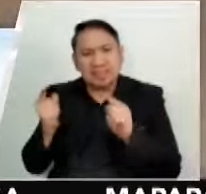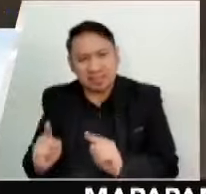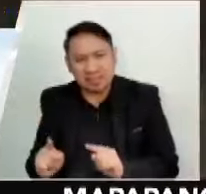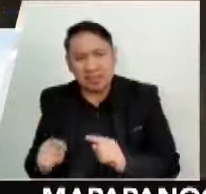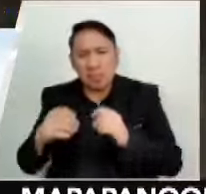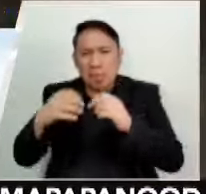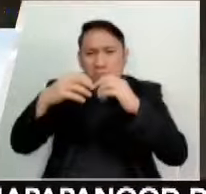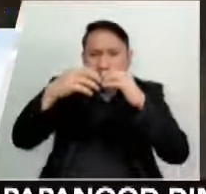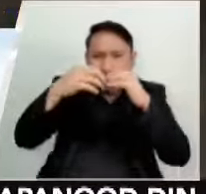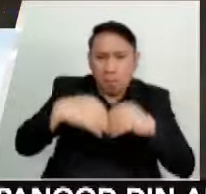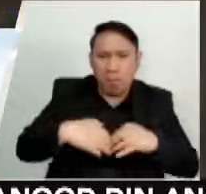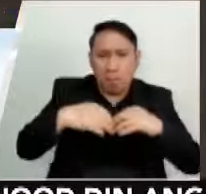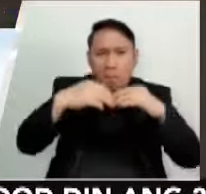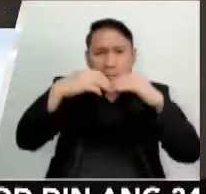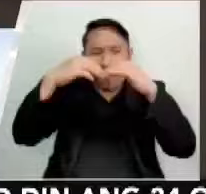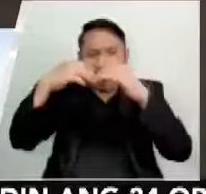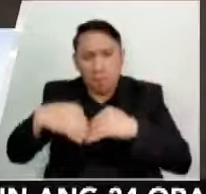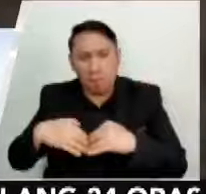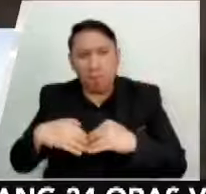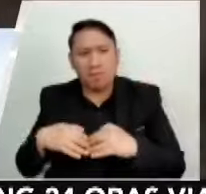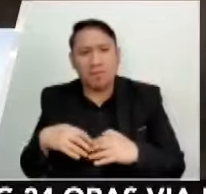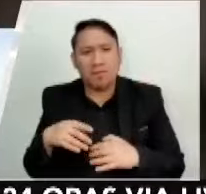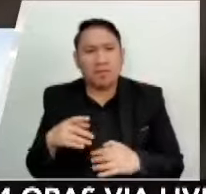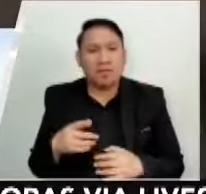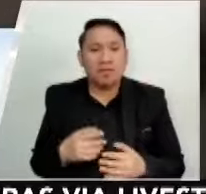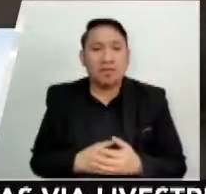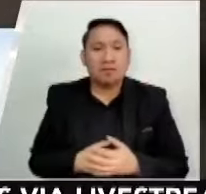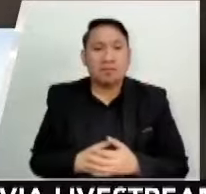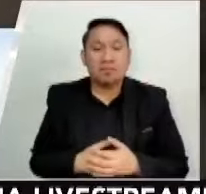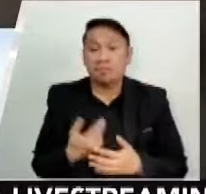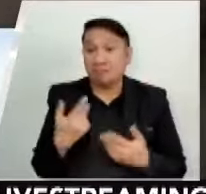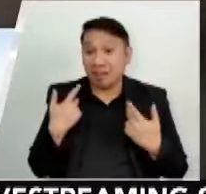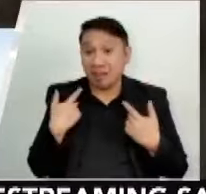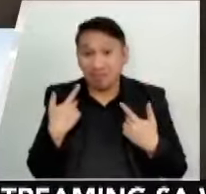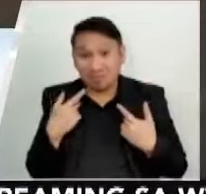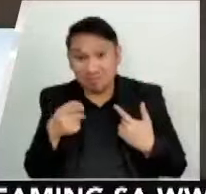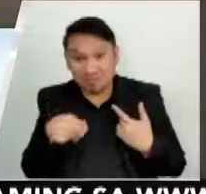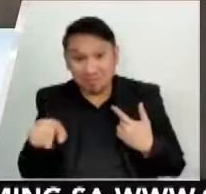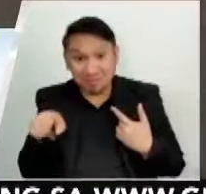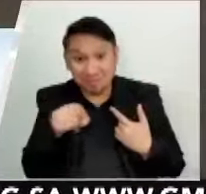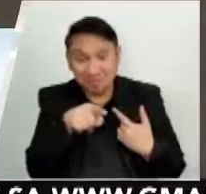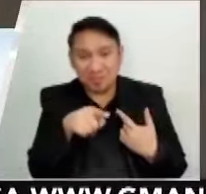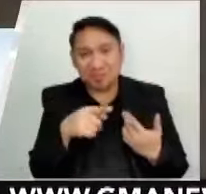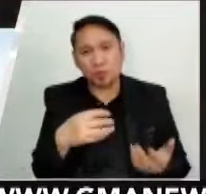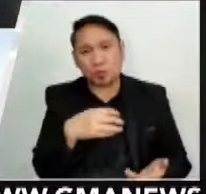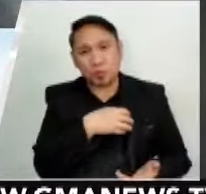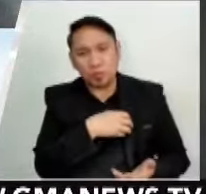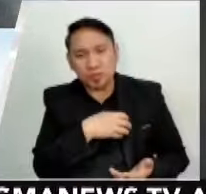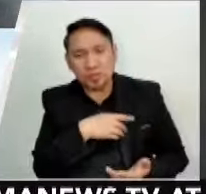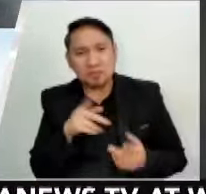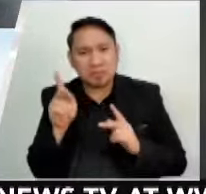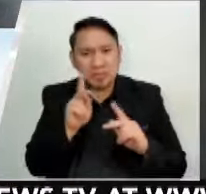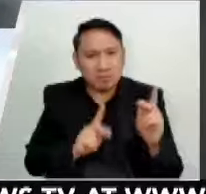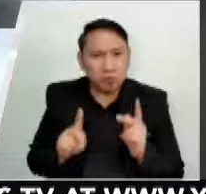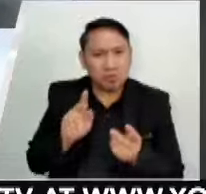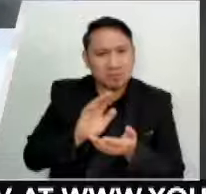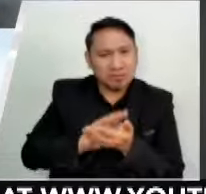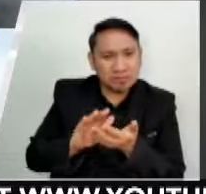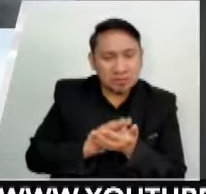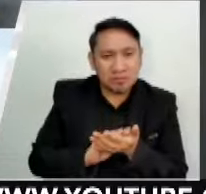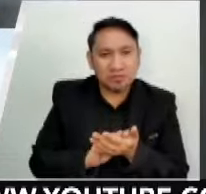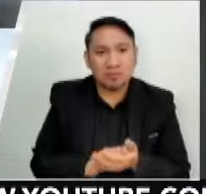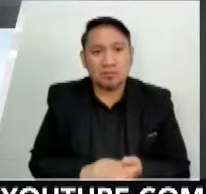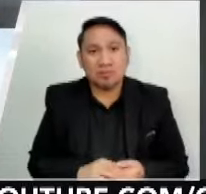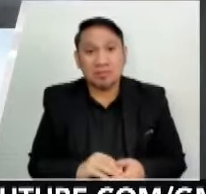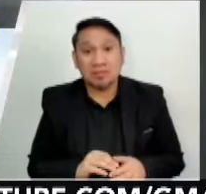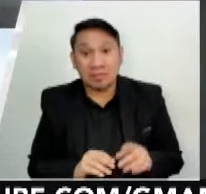Sur. Tulong-tulong ang Tigbao MDRRMO at ilang pulis sa paglilinis sa mga apektadong kalsada. Isang lalaki rin na naiulat na